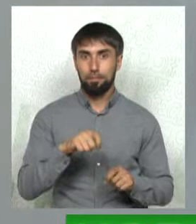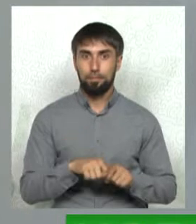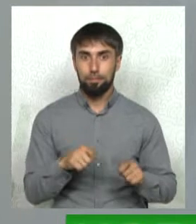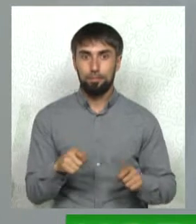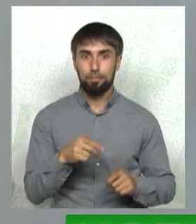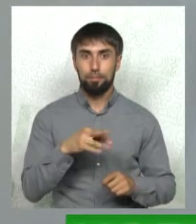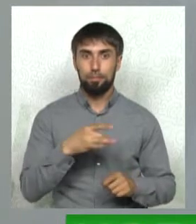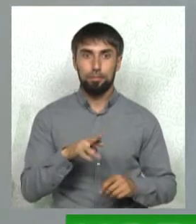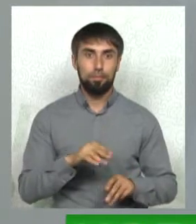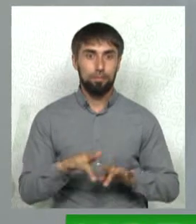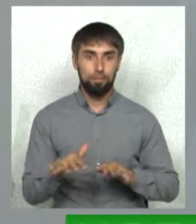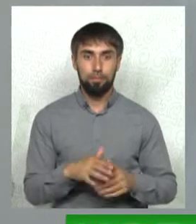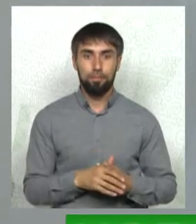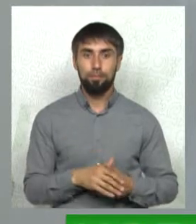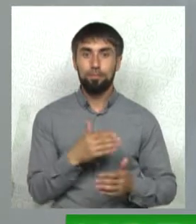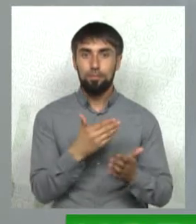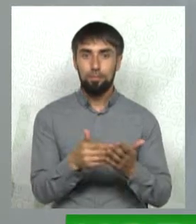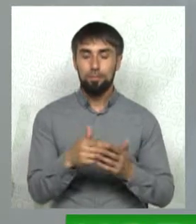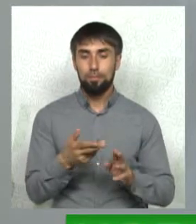создать профилактические мероприятия, беседы,